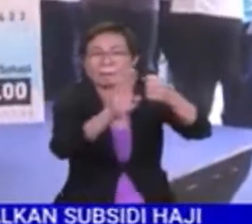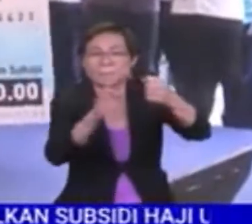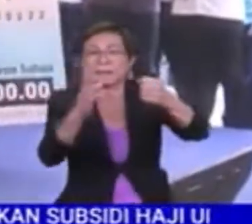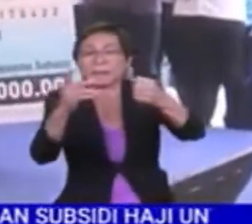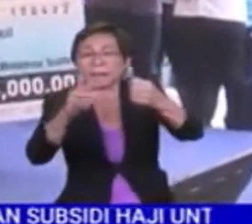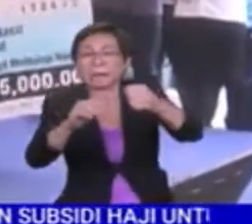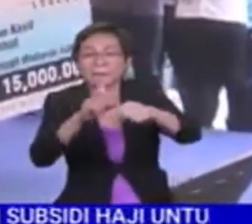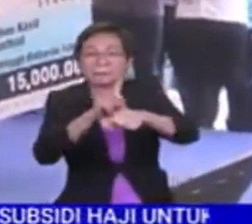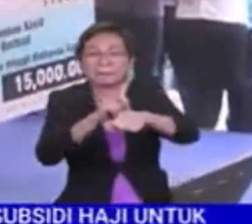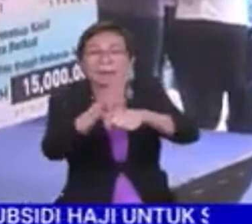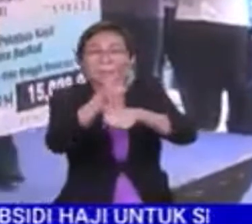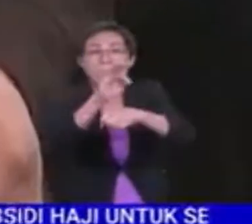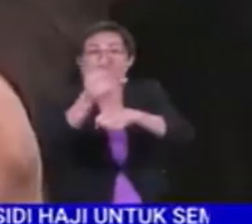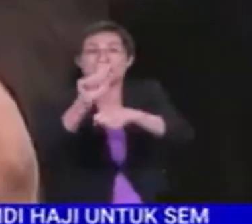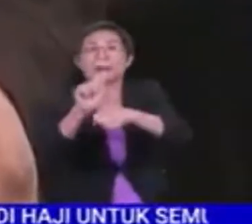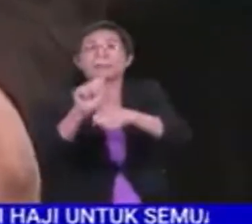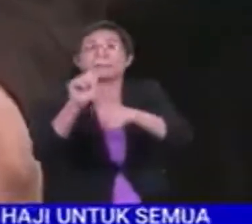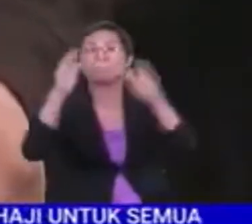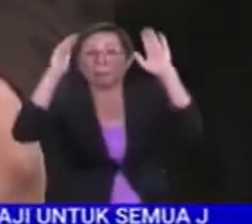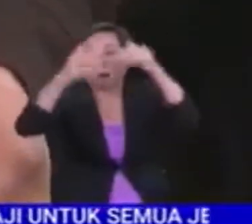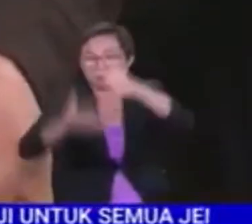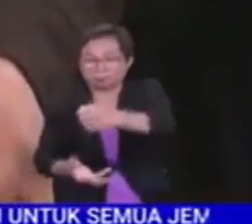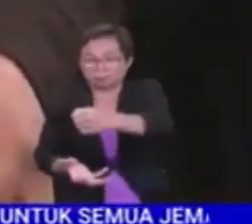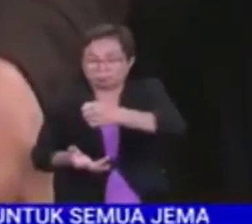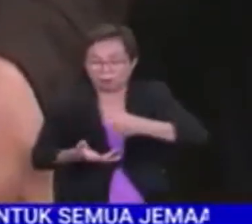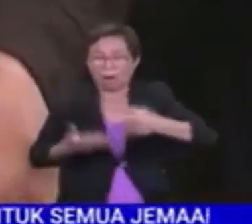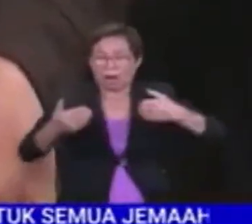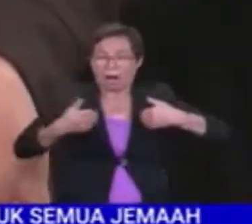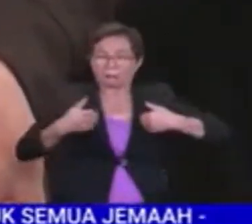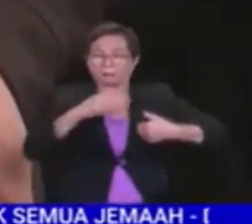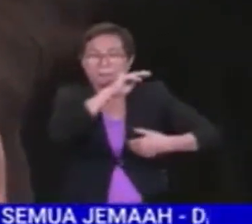Bera, Pahang. Turut hadir Menteri Pembangunan Usahawan dan